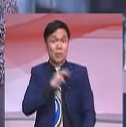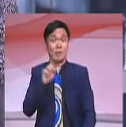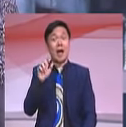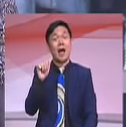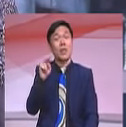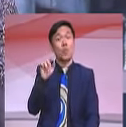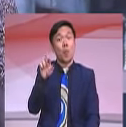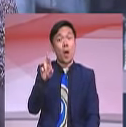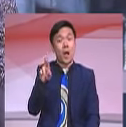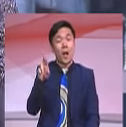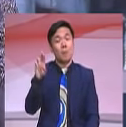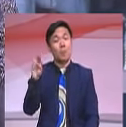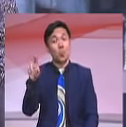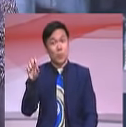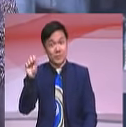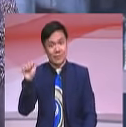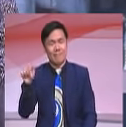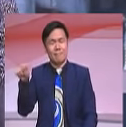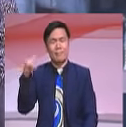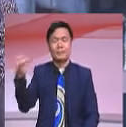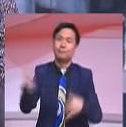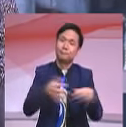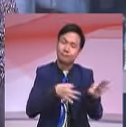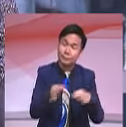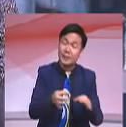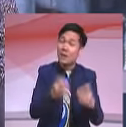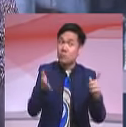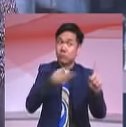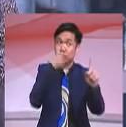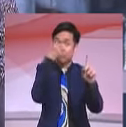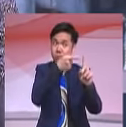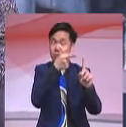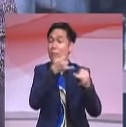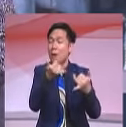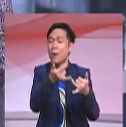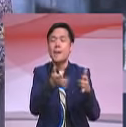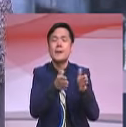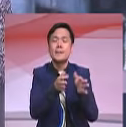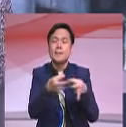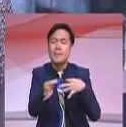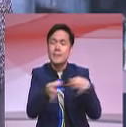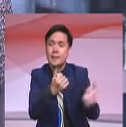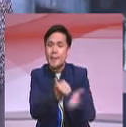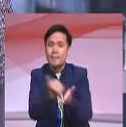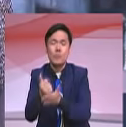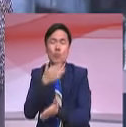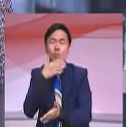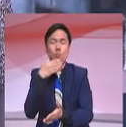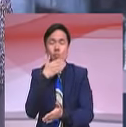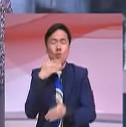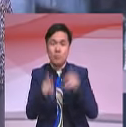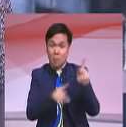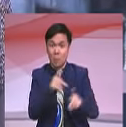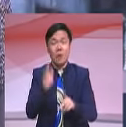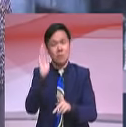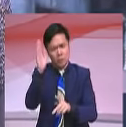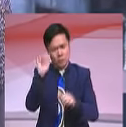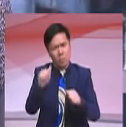berkata program dilaksanakan dengan matlamat membantu dan membolehkan belia serta golongan muda membeli